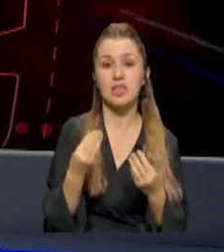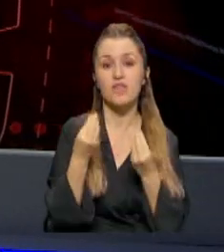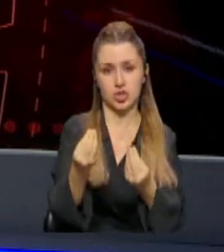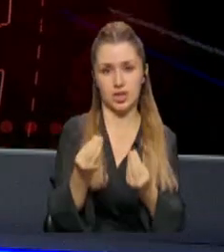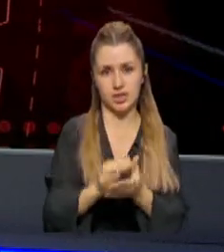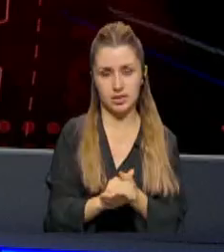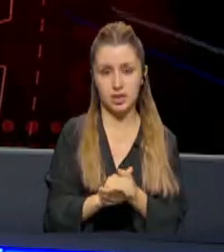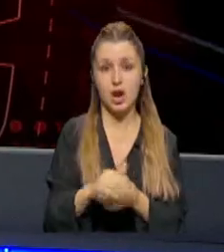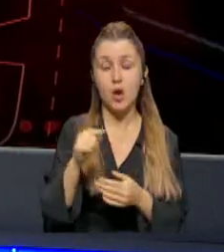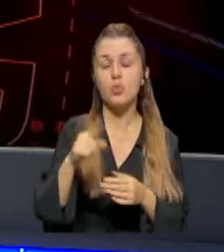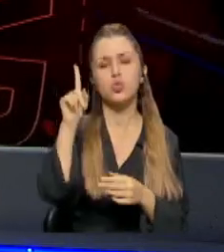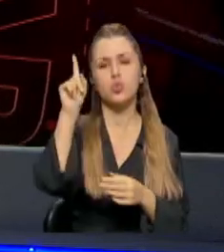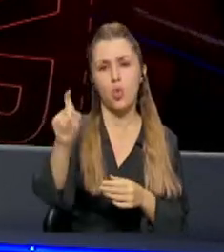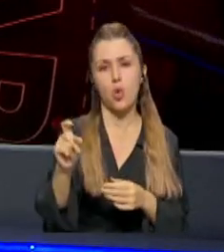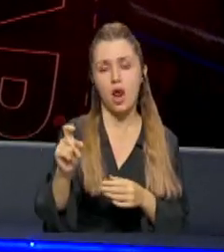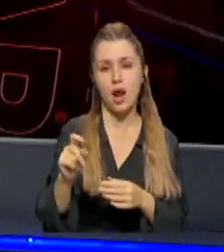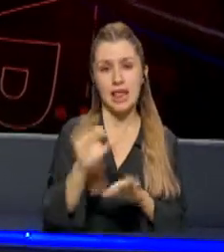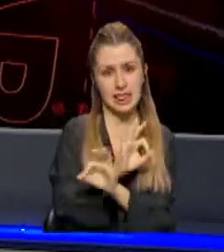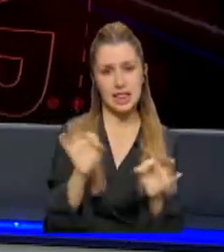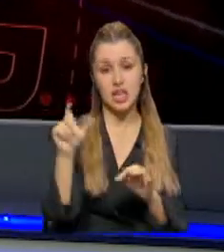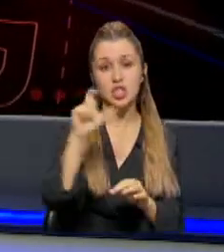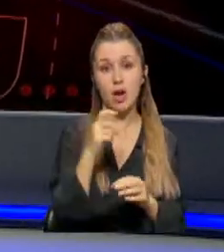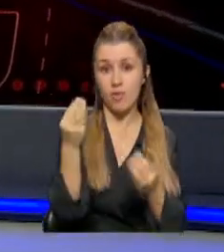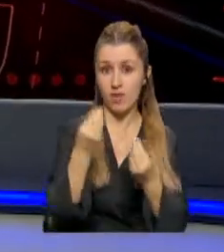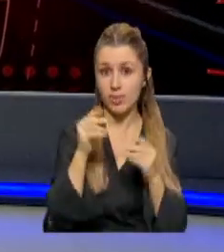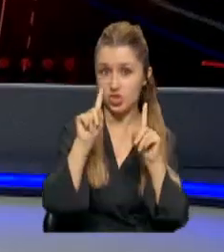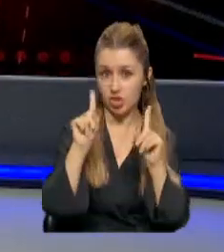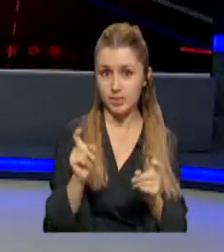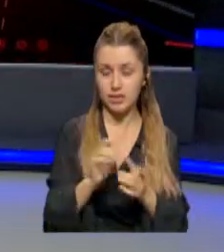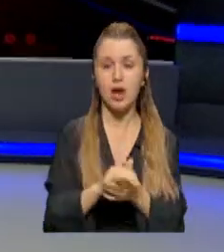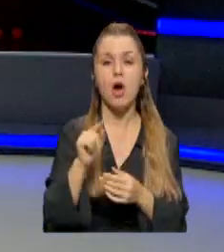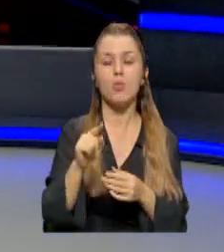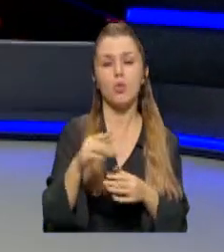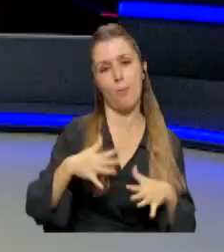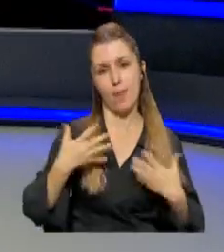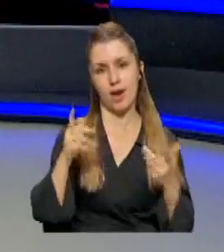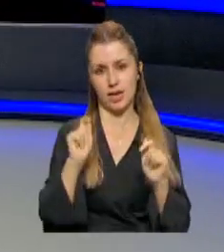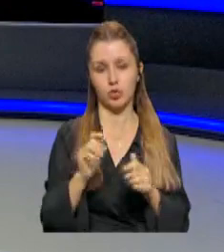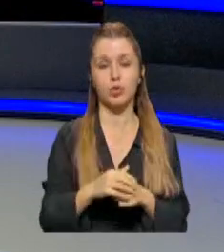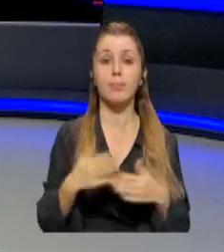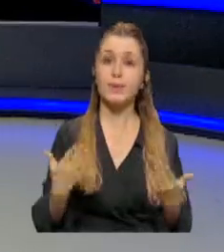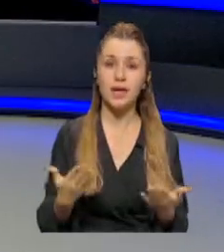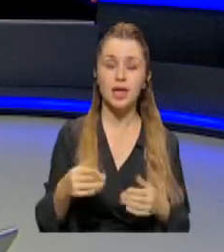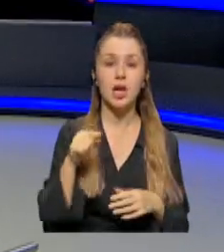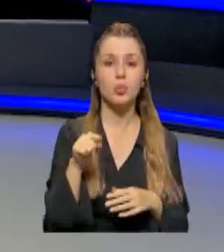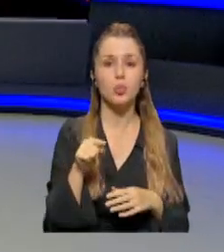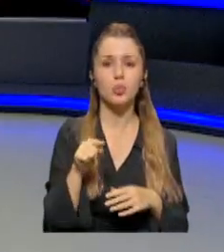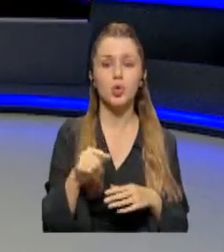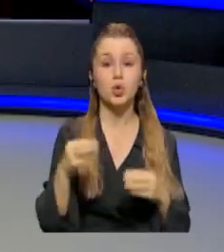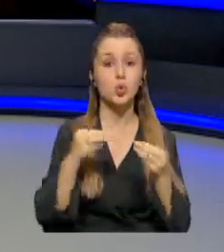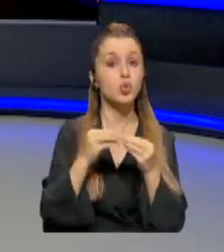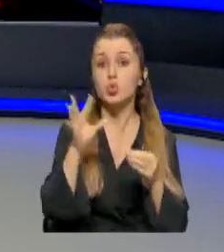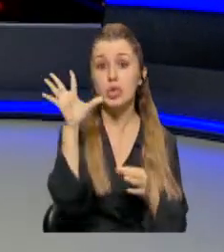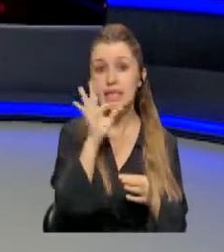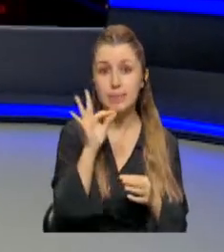üzerinizde? Aslında bu sorulara net bir yanıt verebilecek misiniz? Ben onu merak ediyorum. Peki bu suçlu